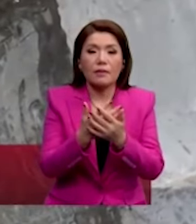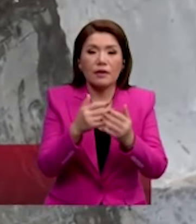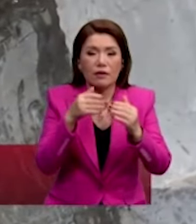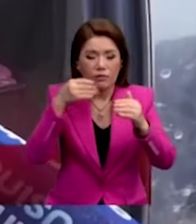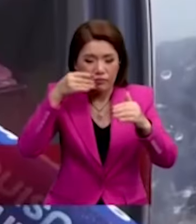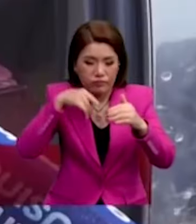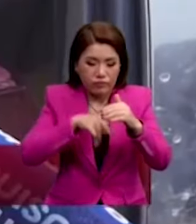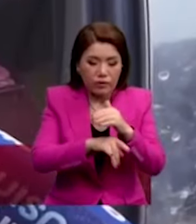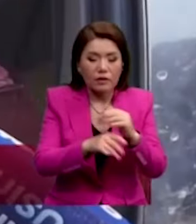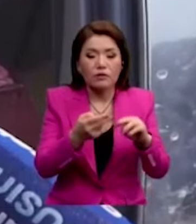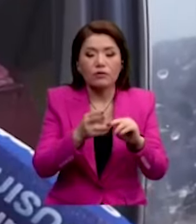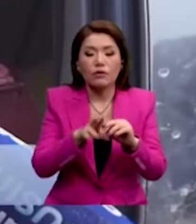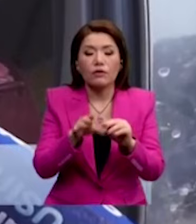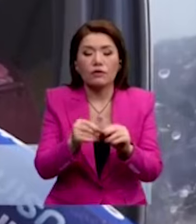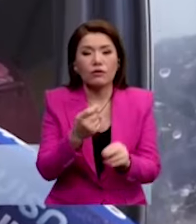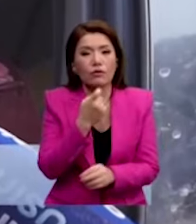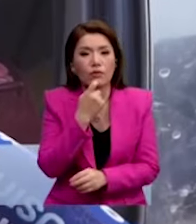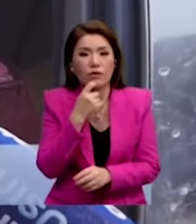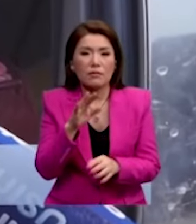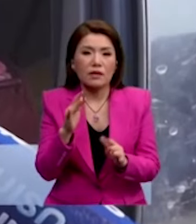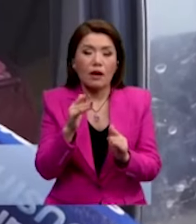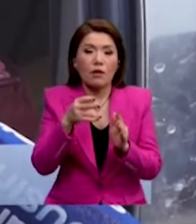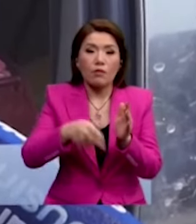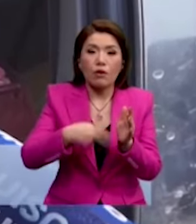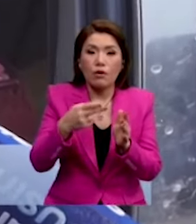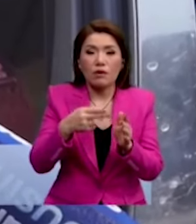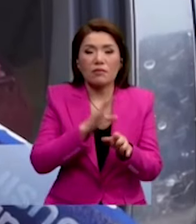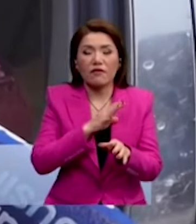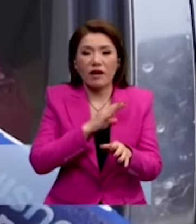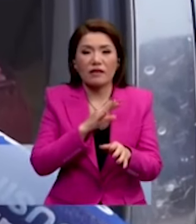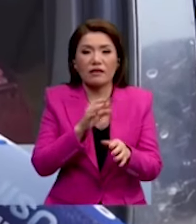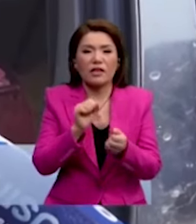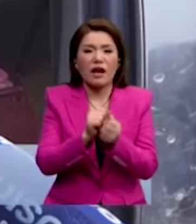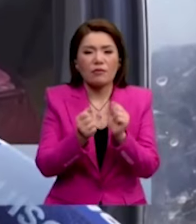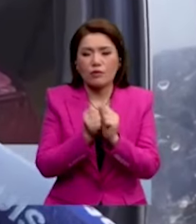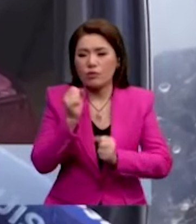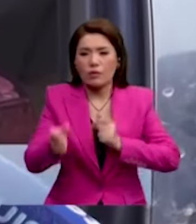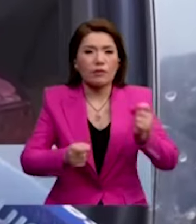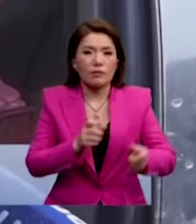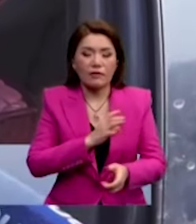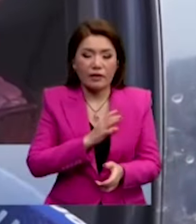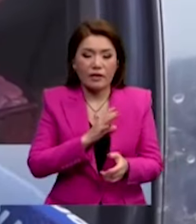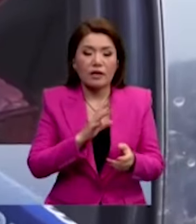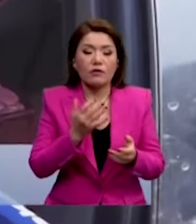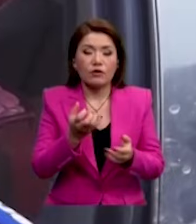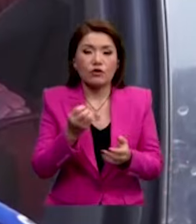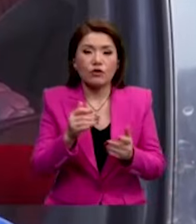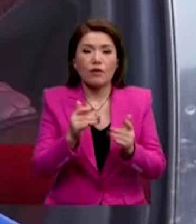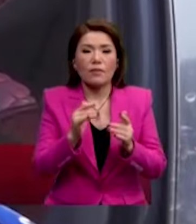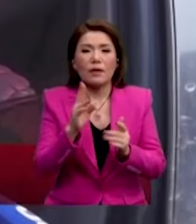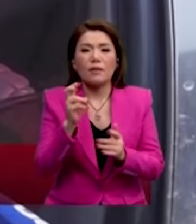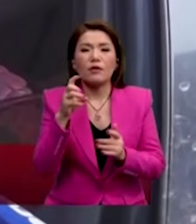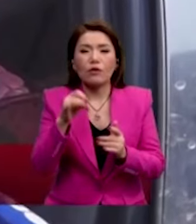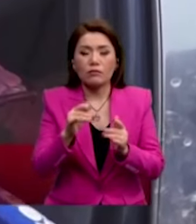өтуге мәжбір. Астынан өтіп баратқанда төбесінен пойыз өткенде тастар ұшады. Біріншіден. Екіншіден анау бетон